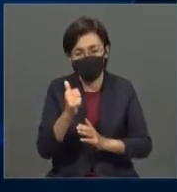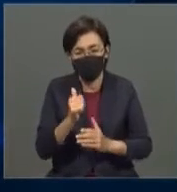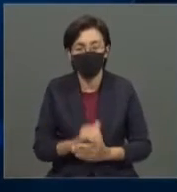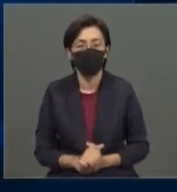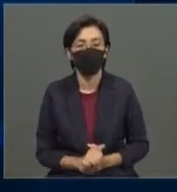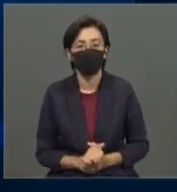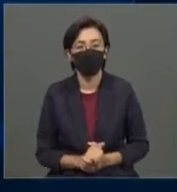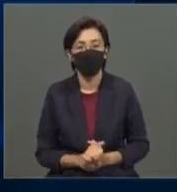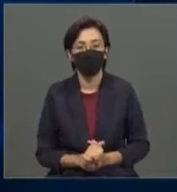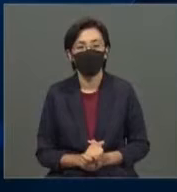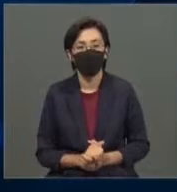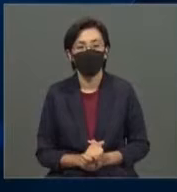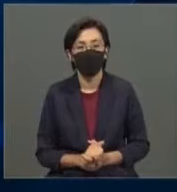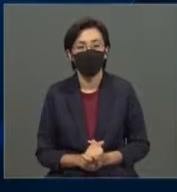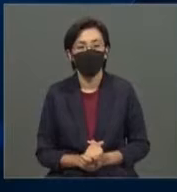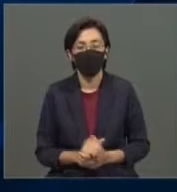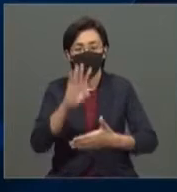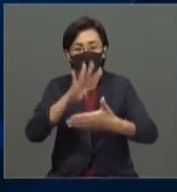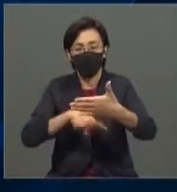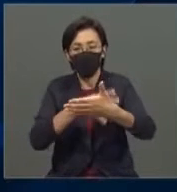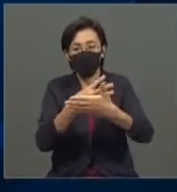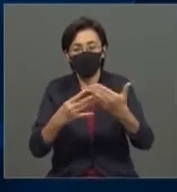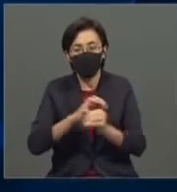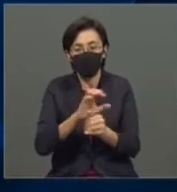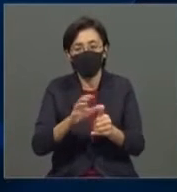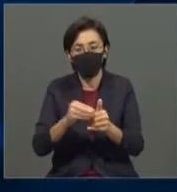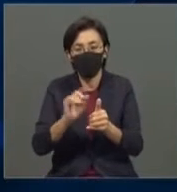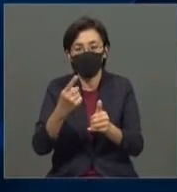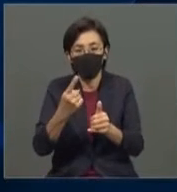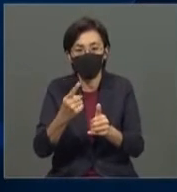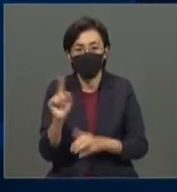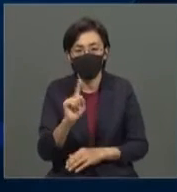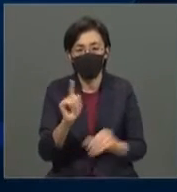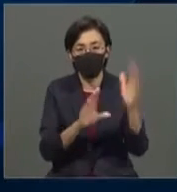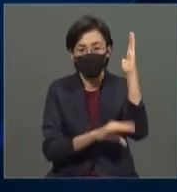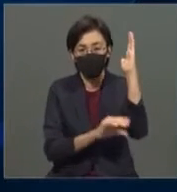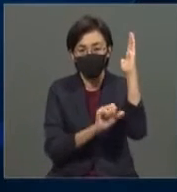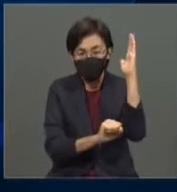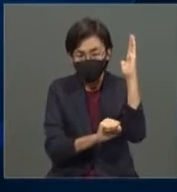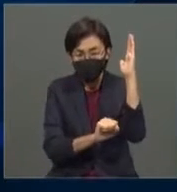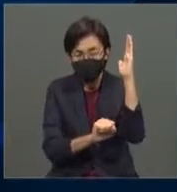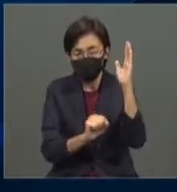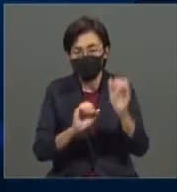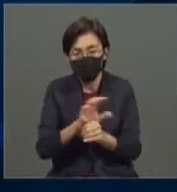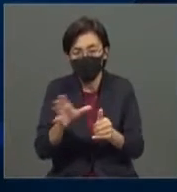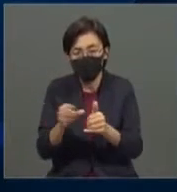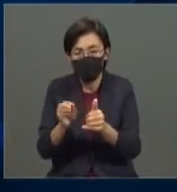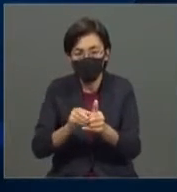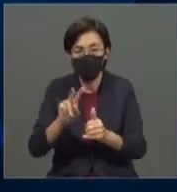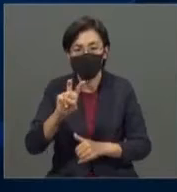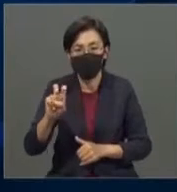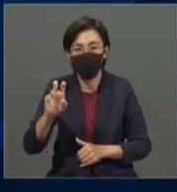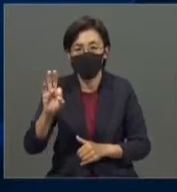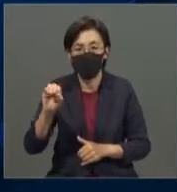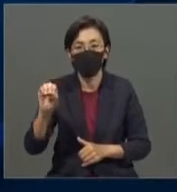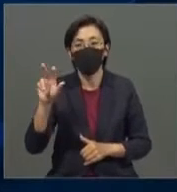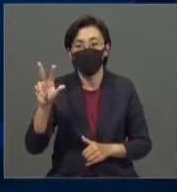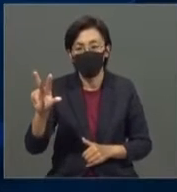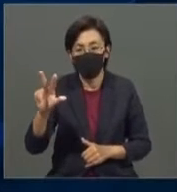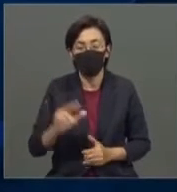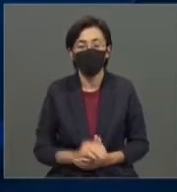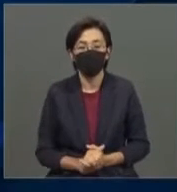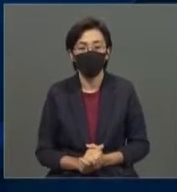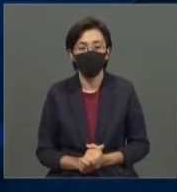การพบรายใหม่ประจำวันวันนี้สงขลานะครับเจอเข้าไป293นะ